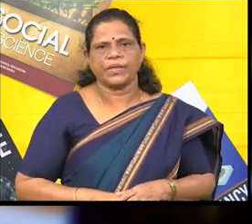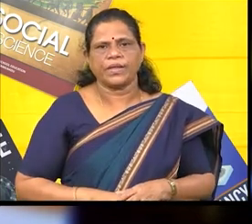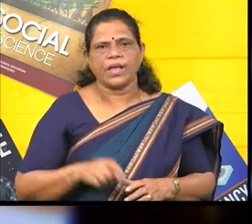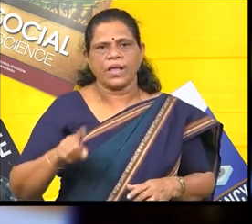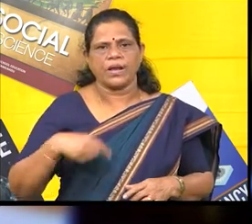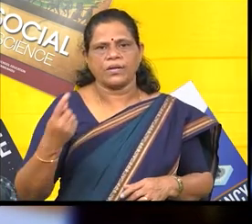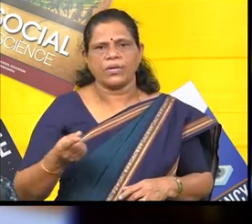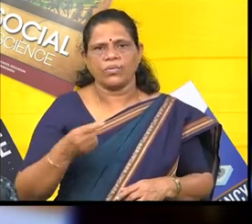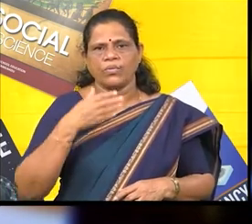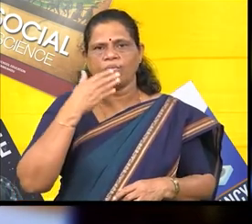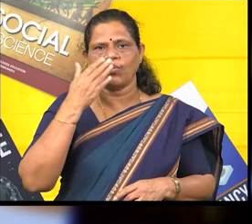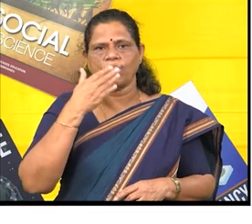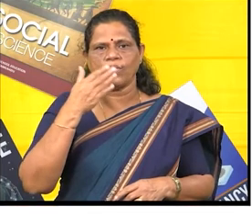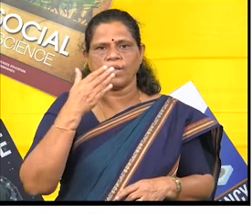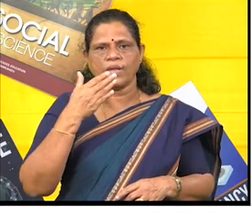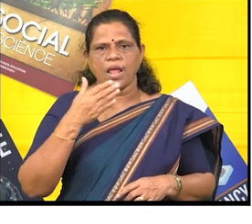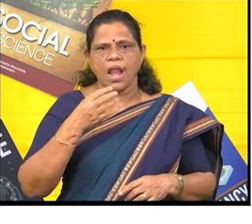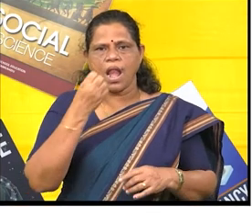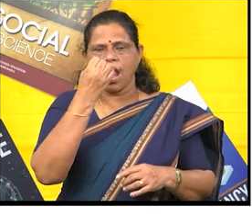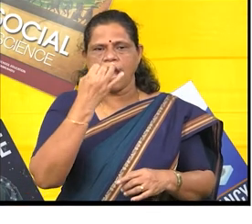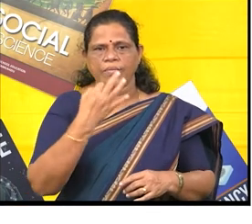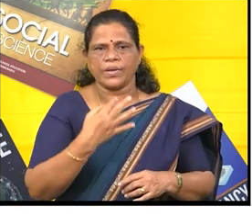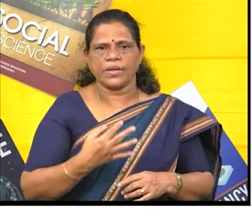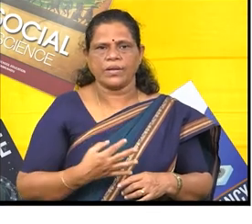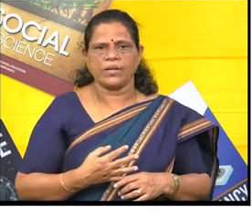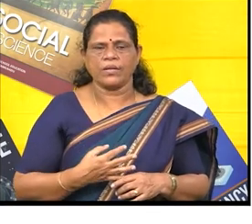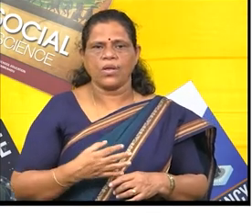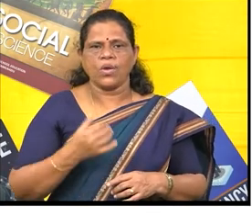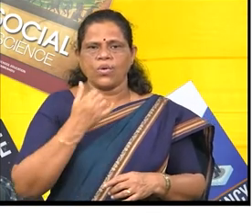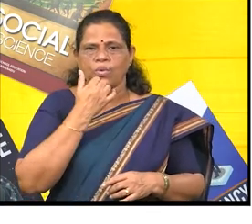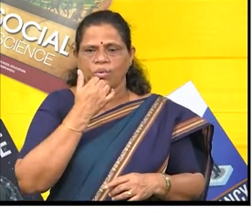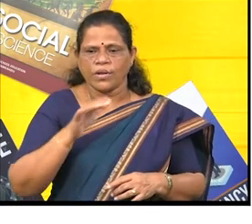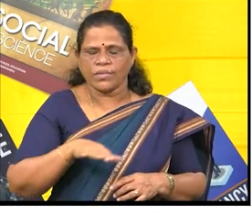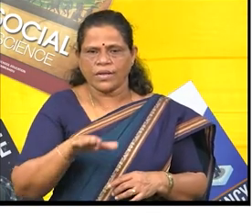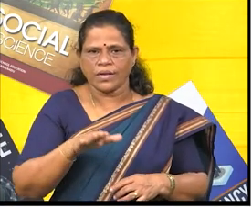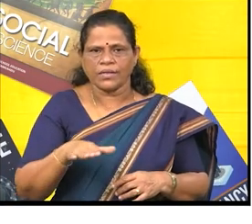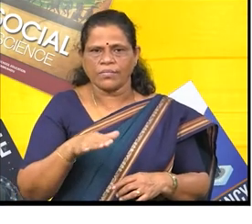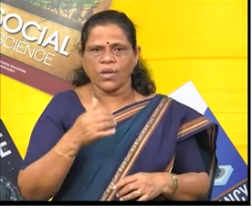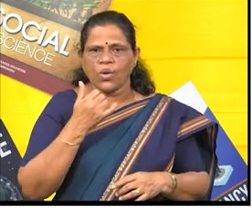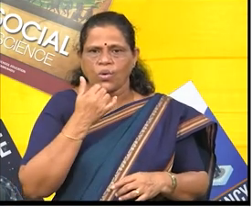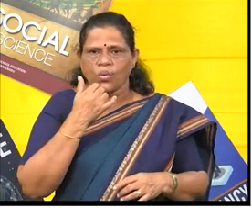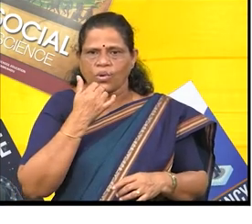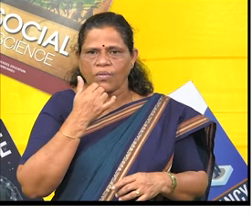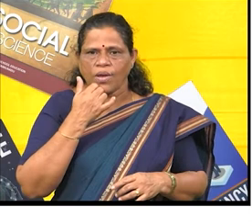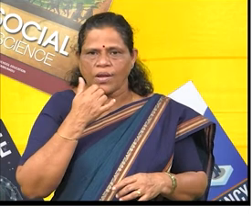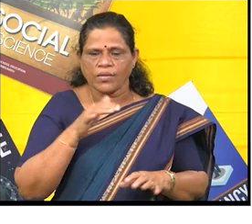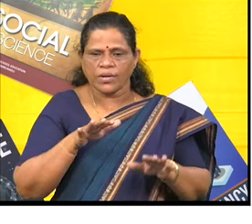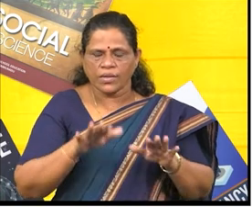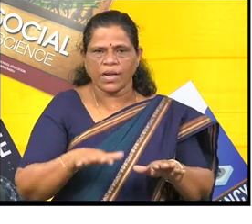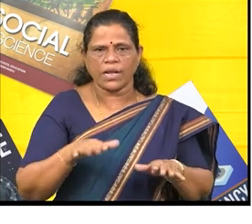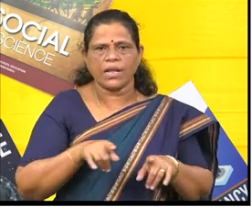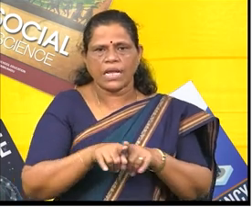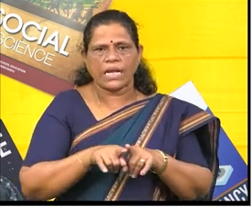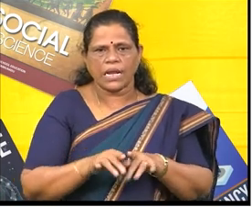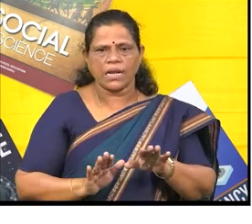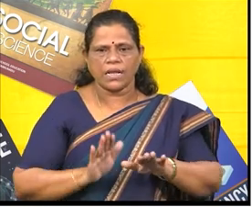செய்வாங்க. அடுத்ததாக உயிரியல் அளவீட்டியல். உயிரியல் அளவீட்டியல் என்பது குற்றம் நடந்த இடத்துல குற்றவாளியினுடைய தடயங்கள், இப்போ